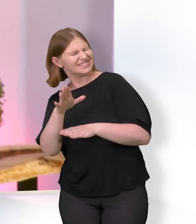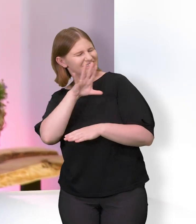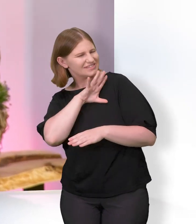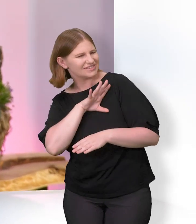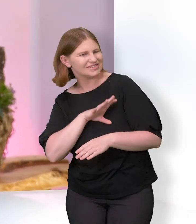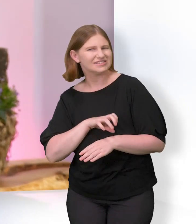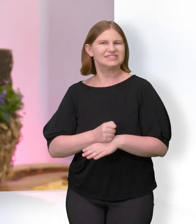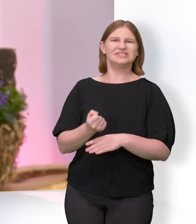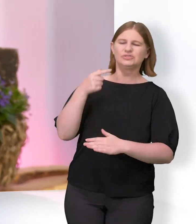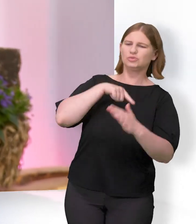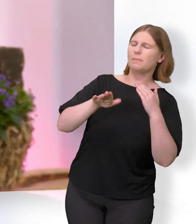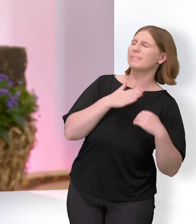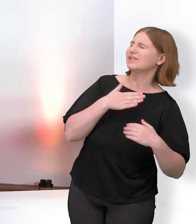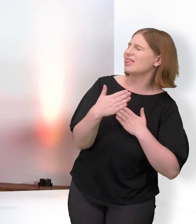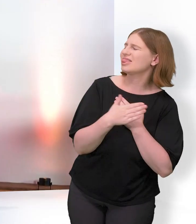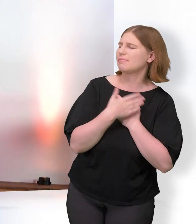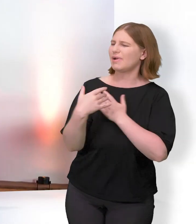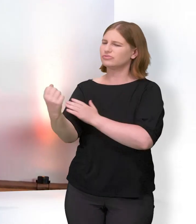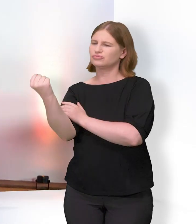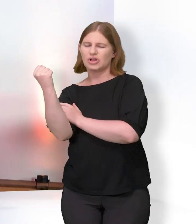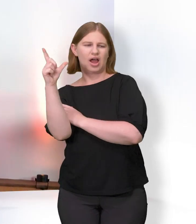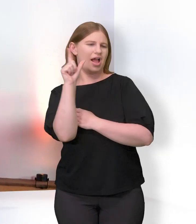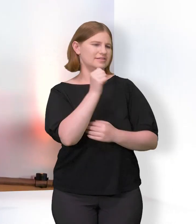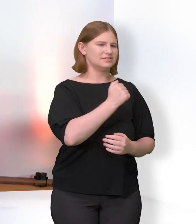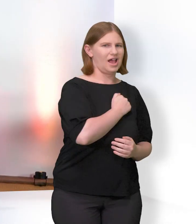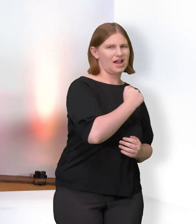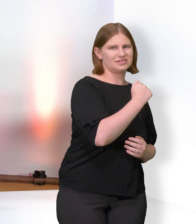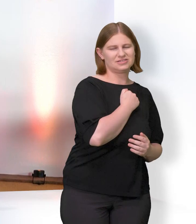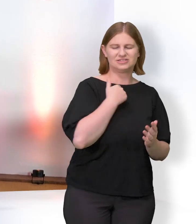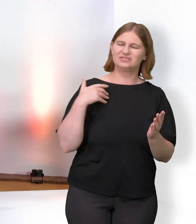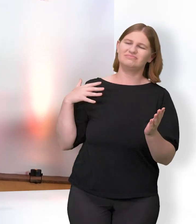meine Liebe stärker als die Furcht.